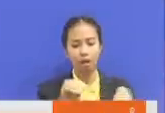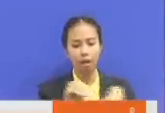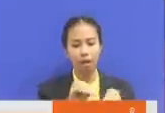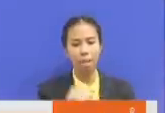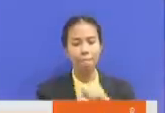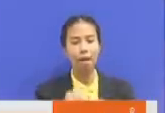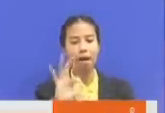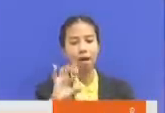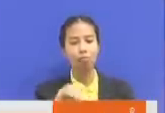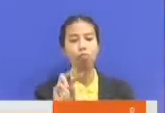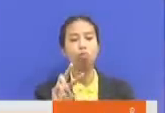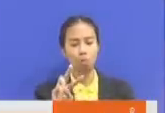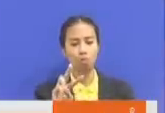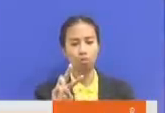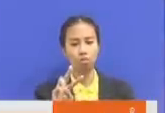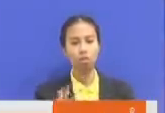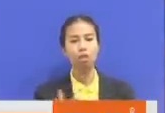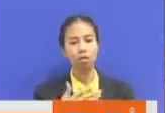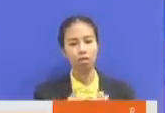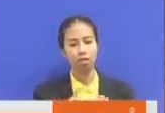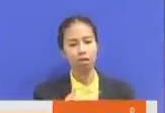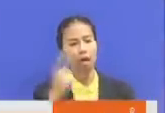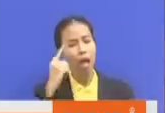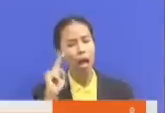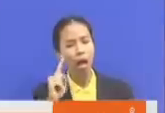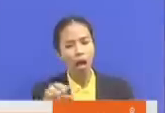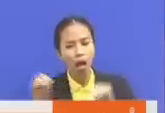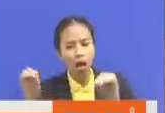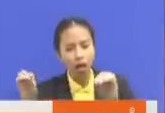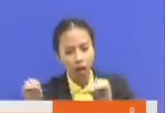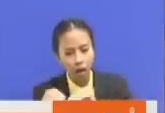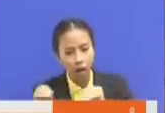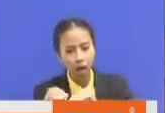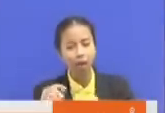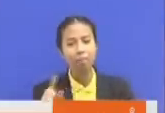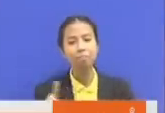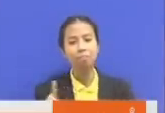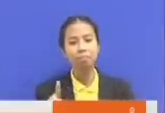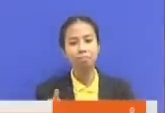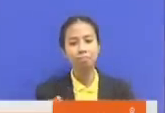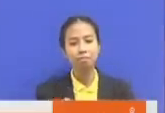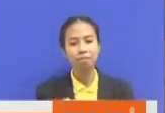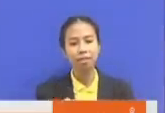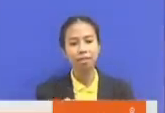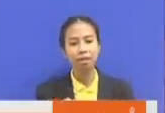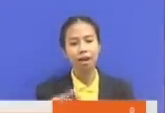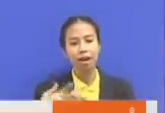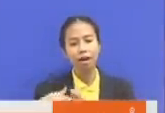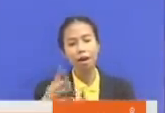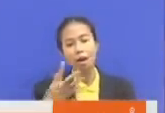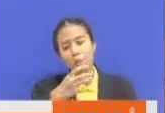92หัวข้อถ้าพูดก็กำลังรุ่นเข้าธงทีเดียว